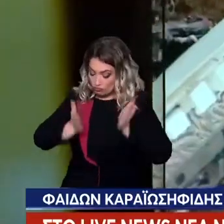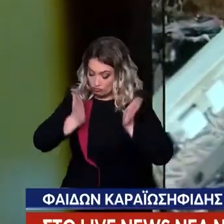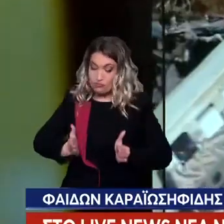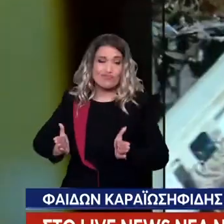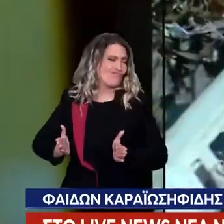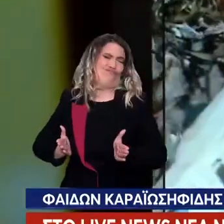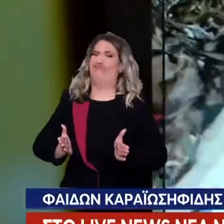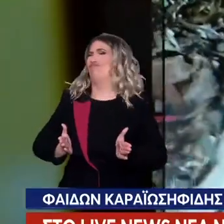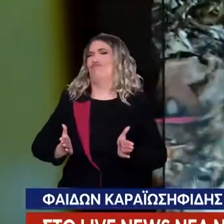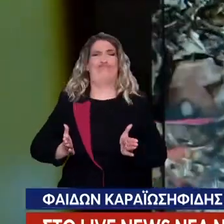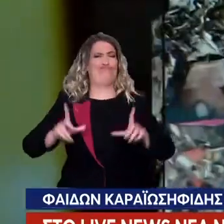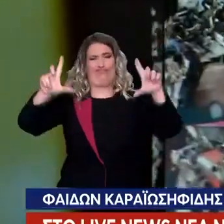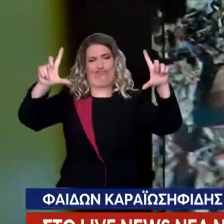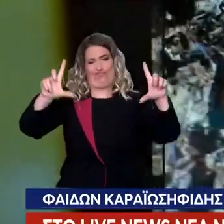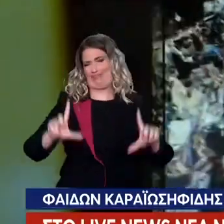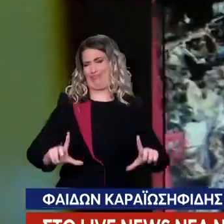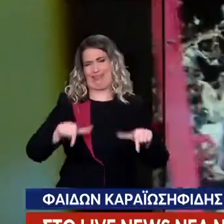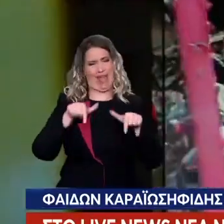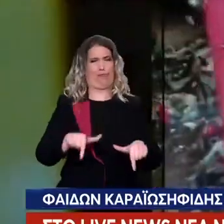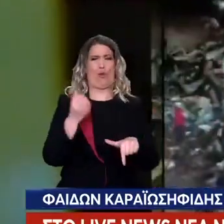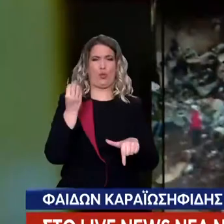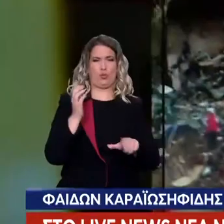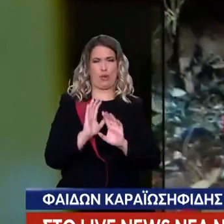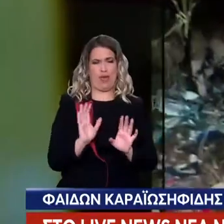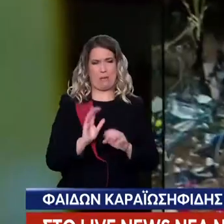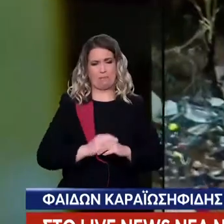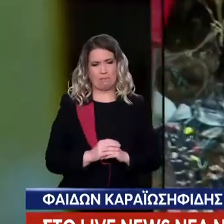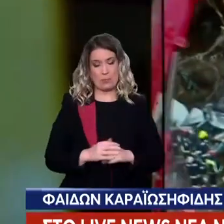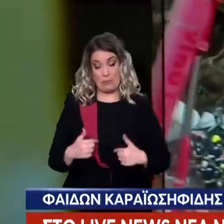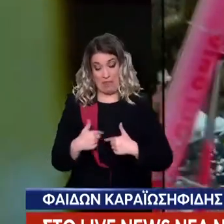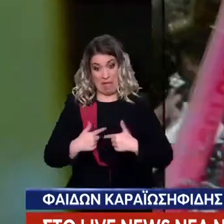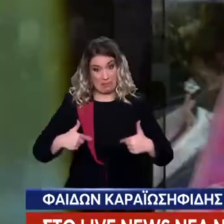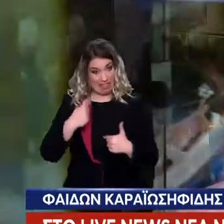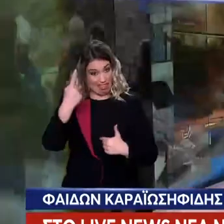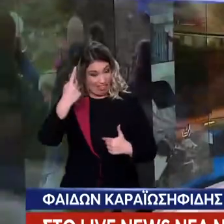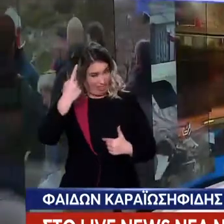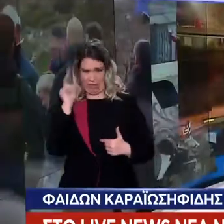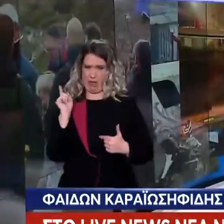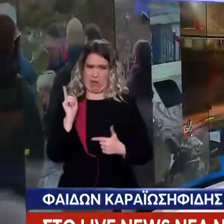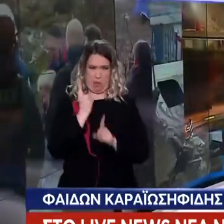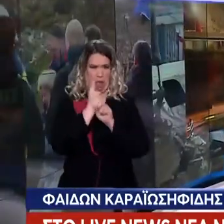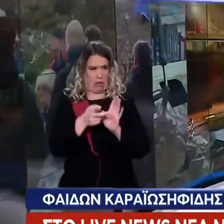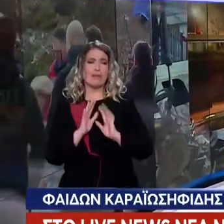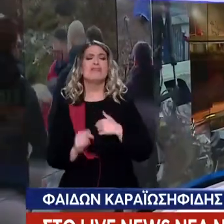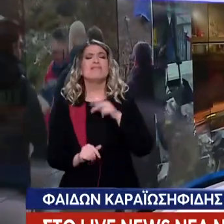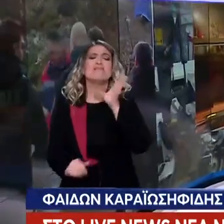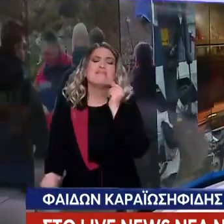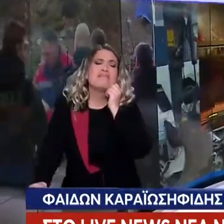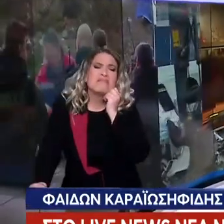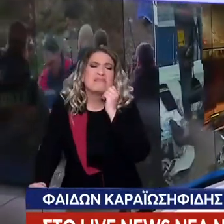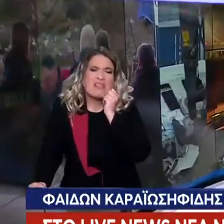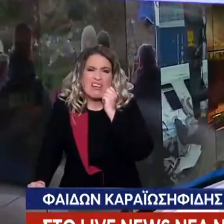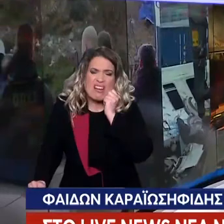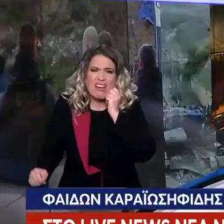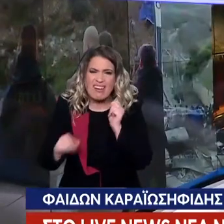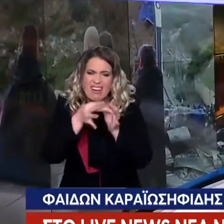λυπηρά συ πράγματα αυτό αλλά δυστυχώς και εμείς που δεν είμαστε δικο που μασς στα δαΐς όταν τα ακούμε αυτά και όταν το έχετε αυτό με το κλείστε την πόρτα πείτε ωραία θέλω